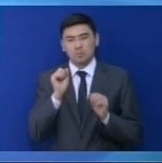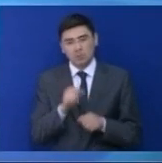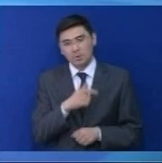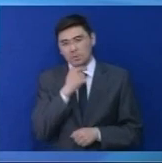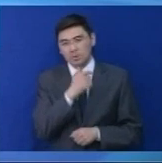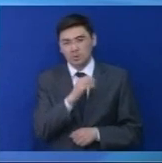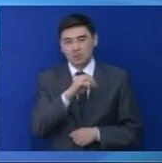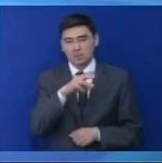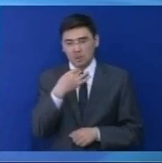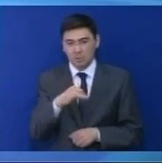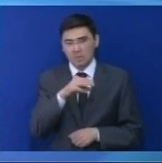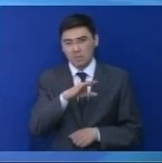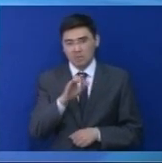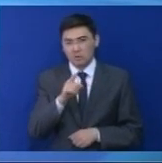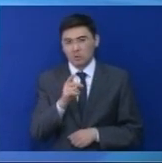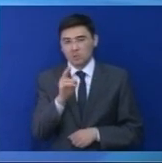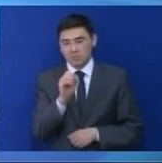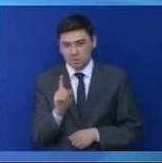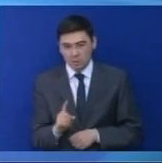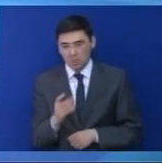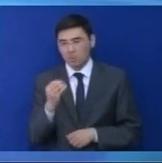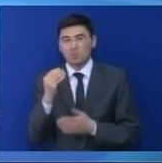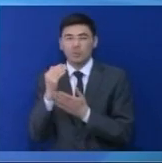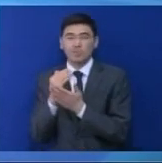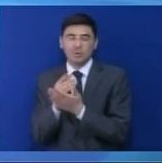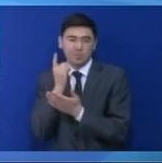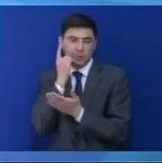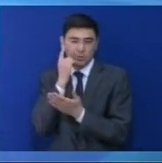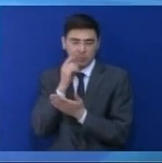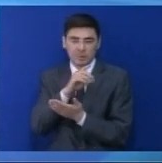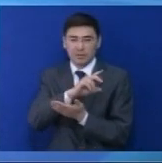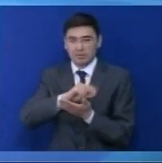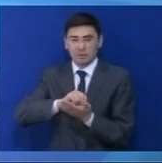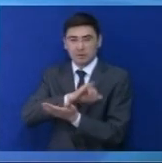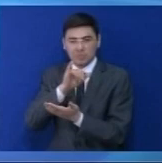сайте семей.tv.kz и в приложении «Казахстан ТВ», бесплатно скачав его в Play